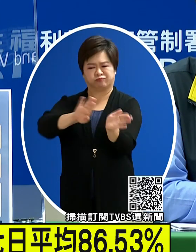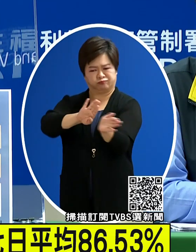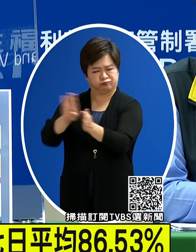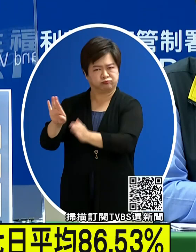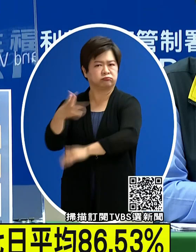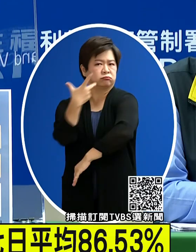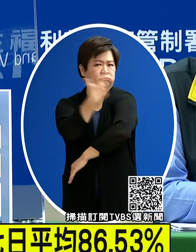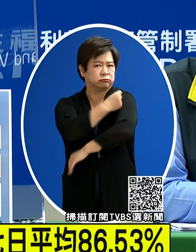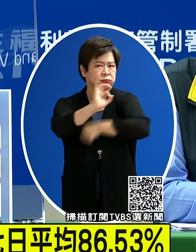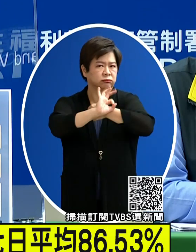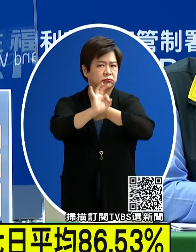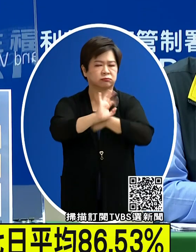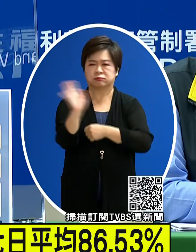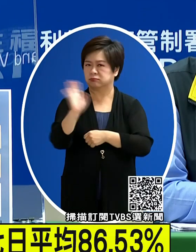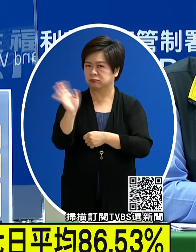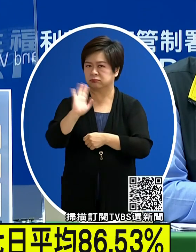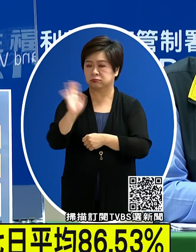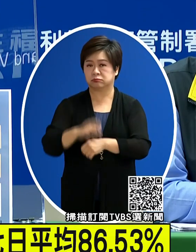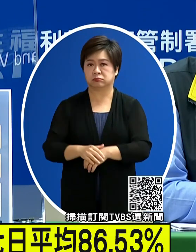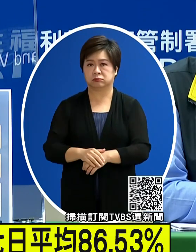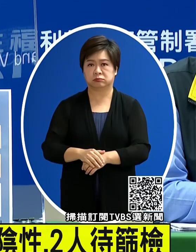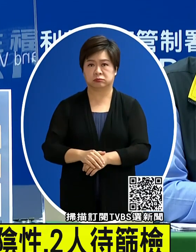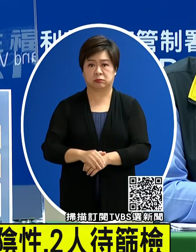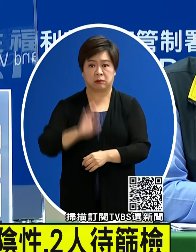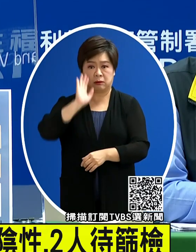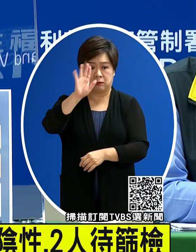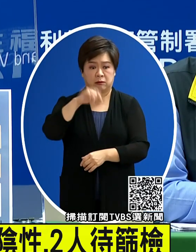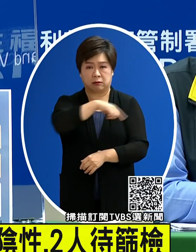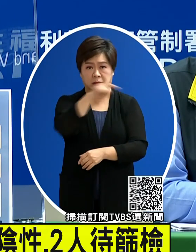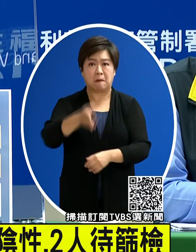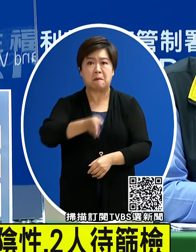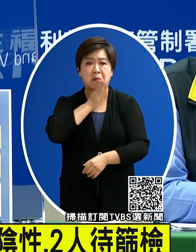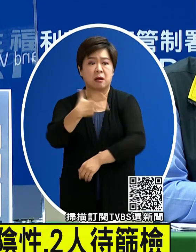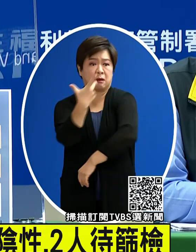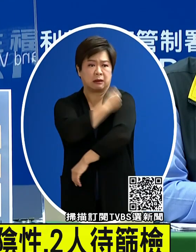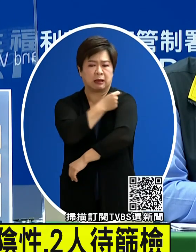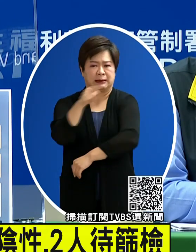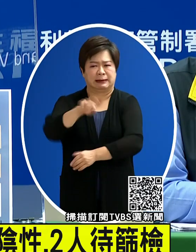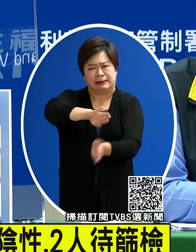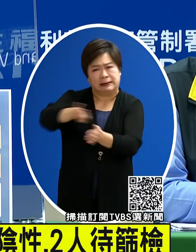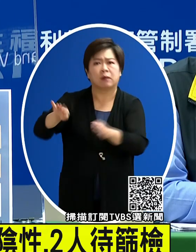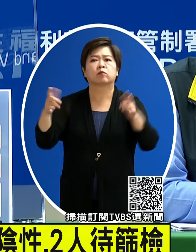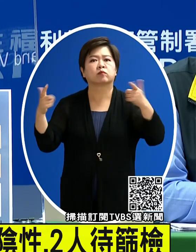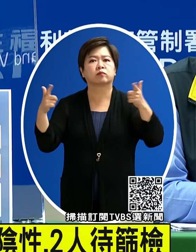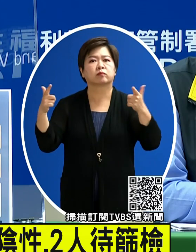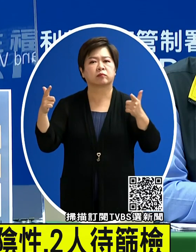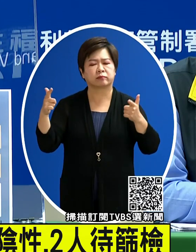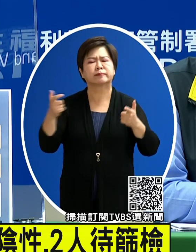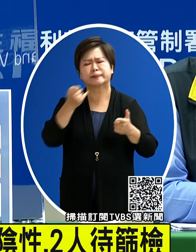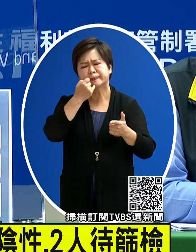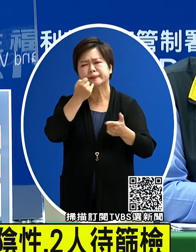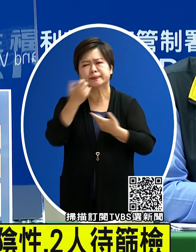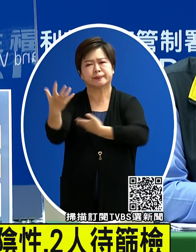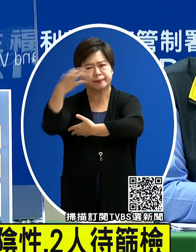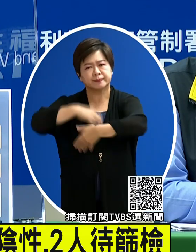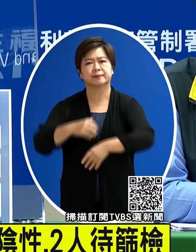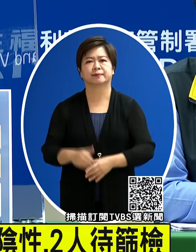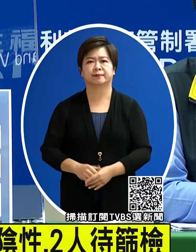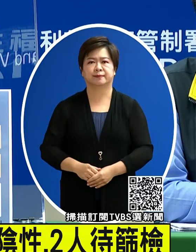不会列入他接种时候的一个禁忌症或者不能够接种的一个对象。